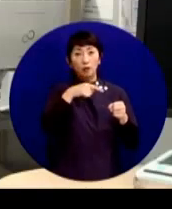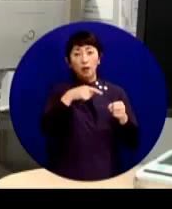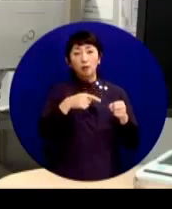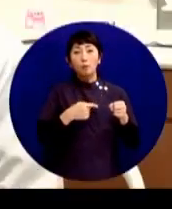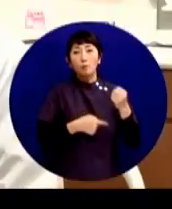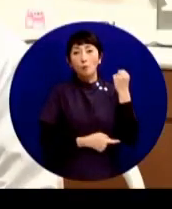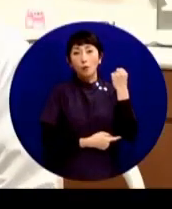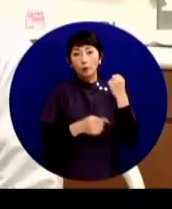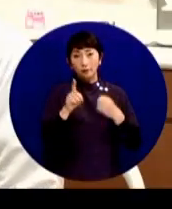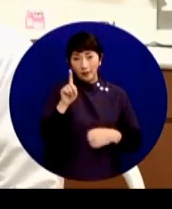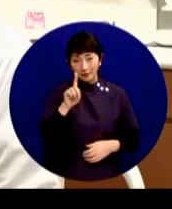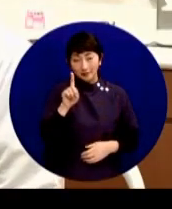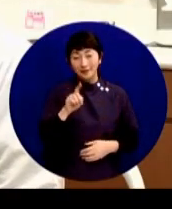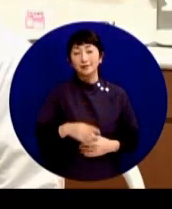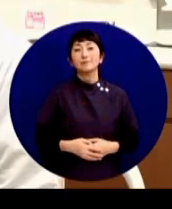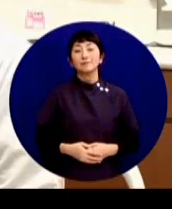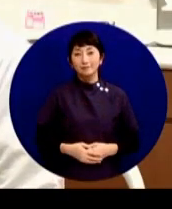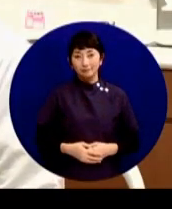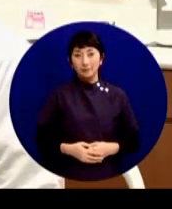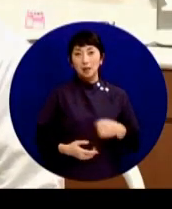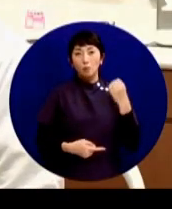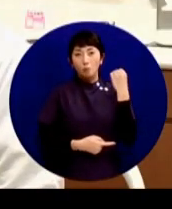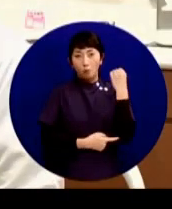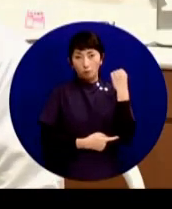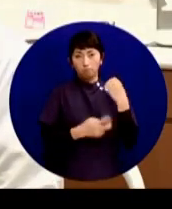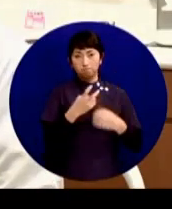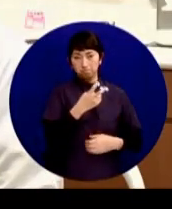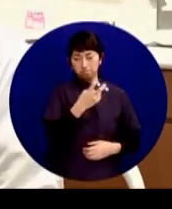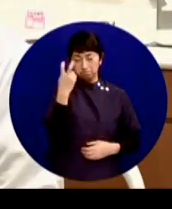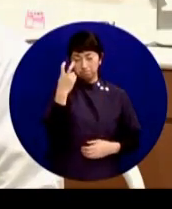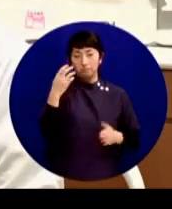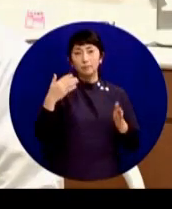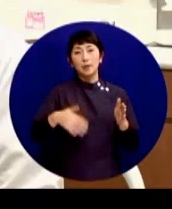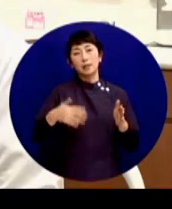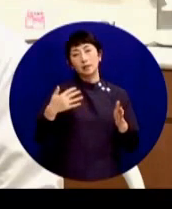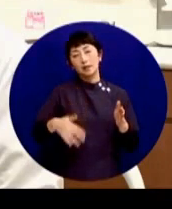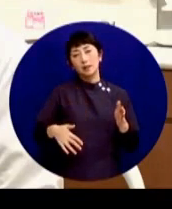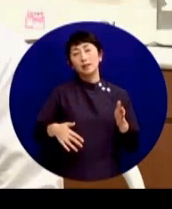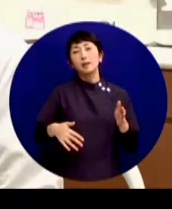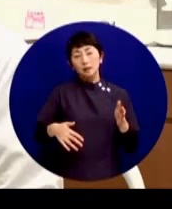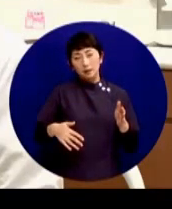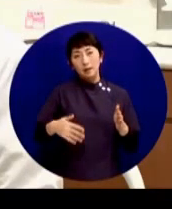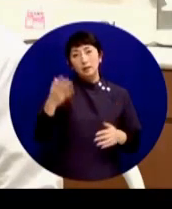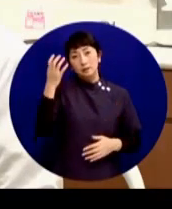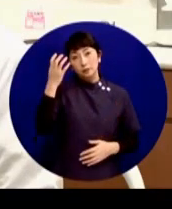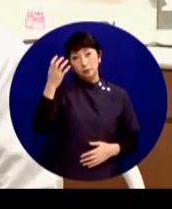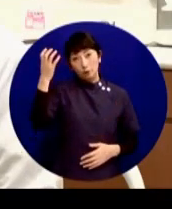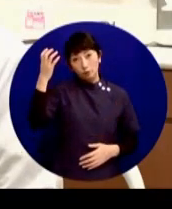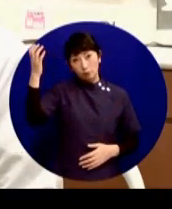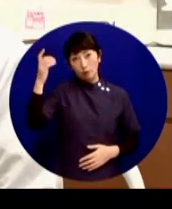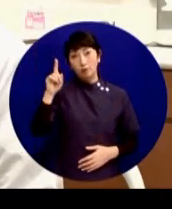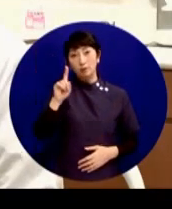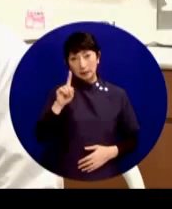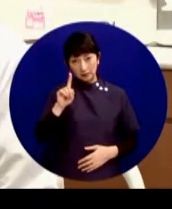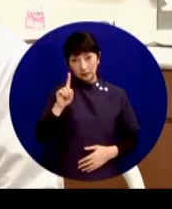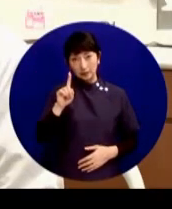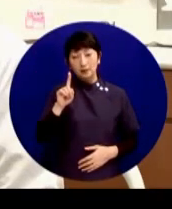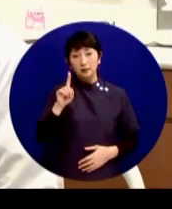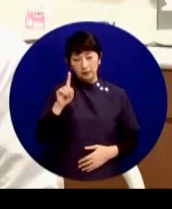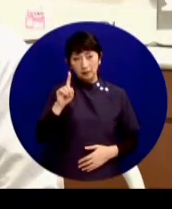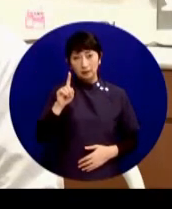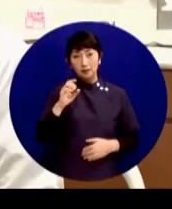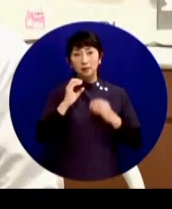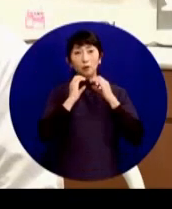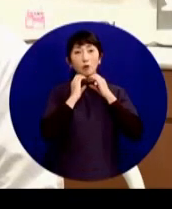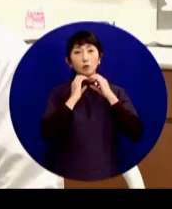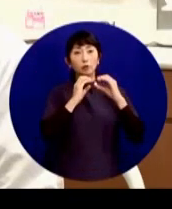か。 原因は不明ですが、共に自己免疫疾患と考えられています。つまり